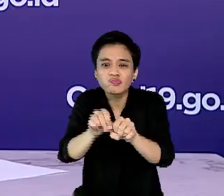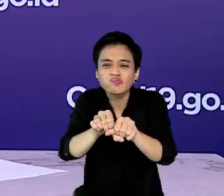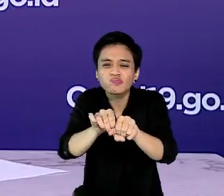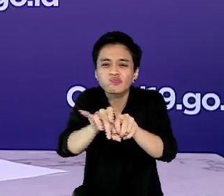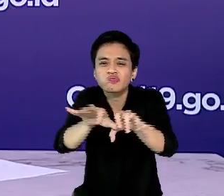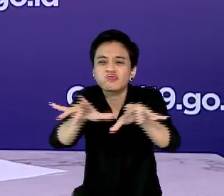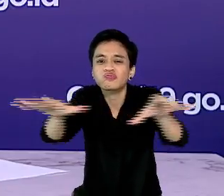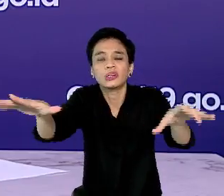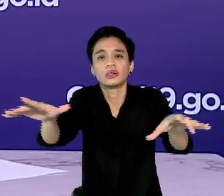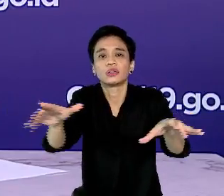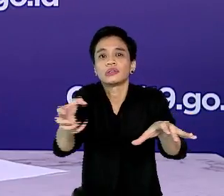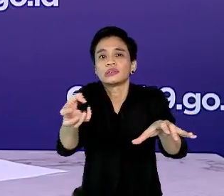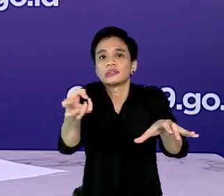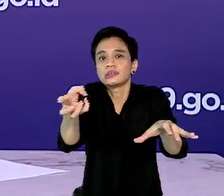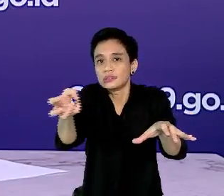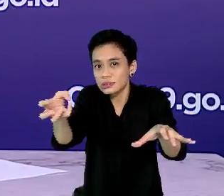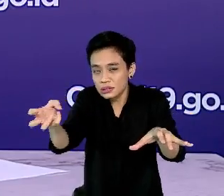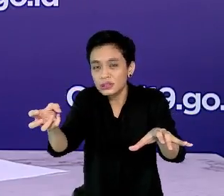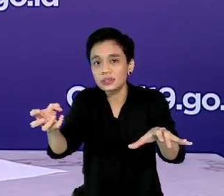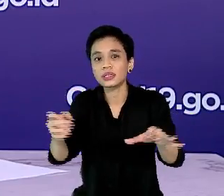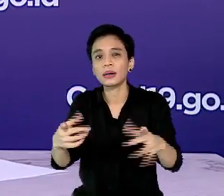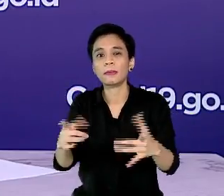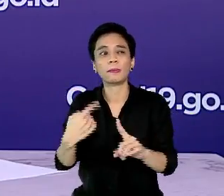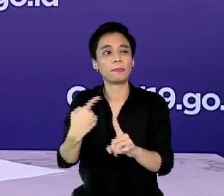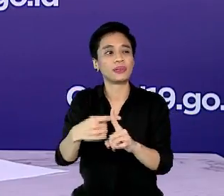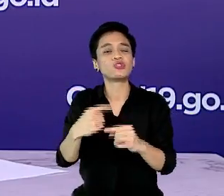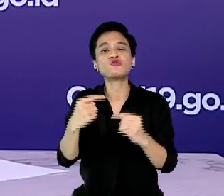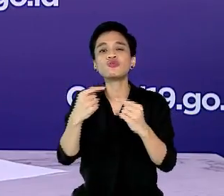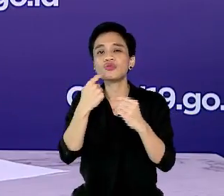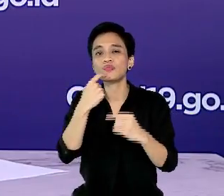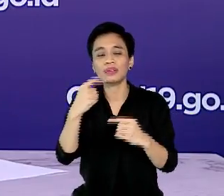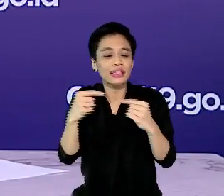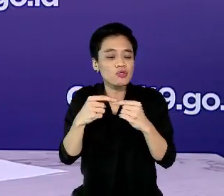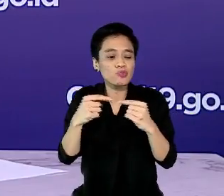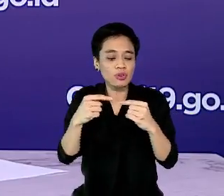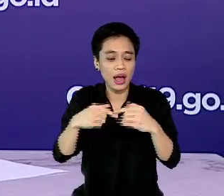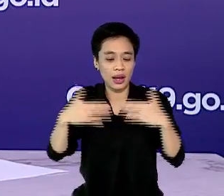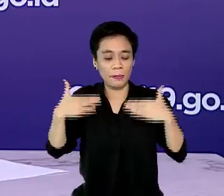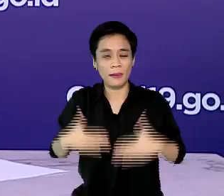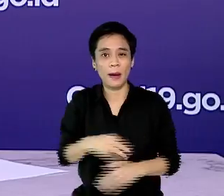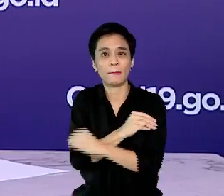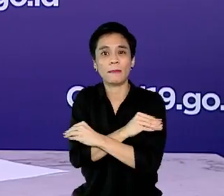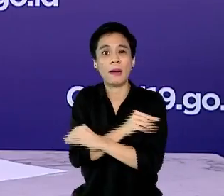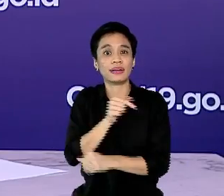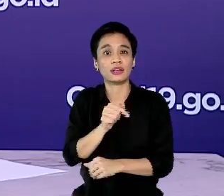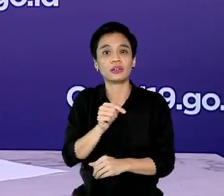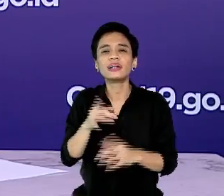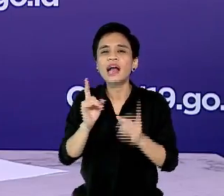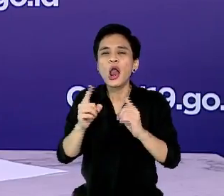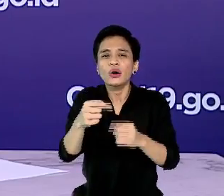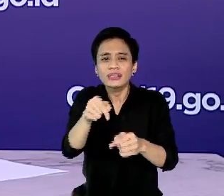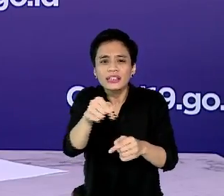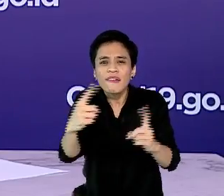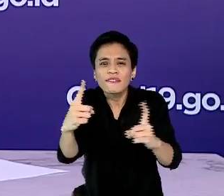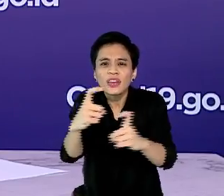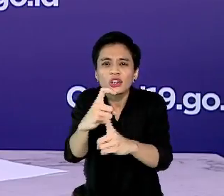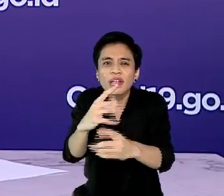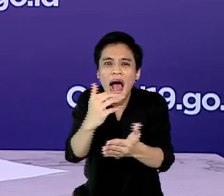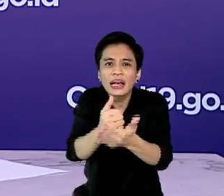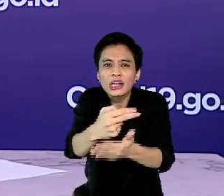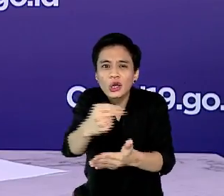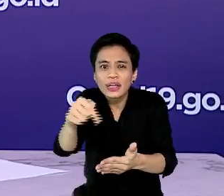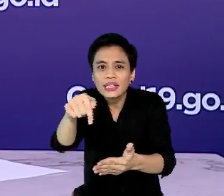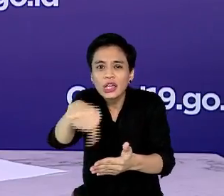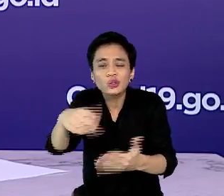penularannya, peningkatan dan penularan efikasi antibodinya juga. Jika memang ada varian khas Indonesia semacam ini, apa langkah-langkah selanjutnya